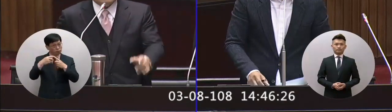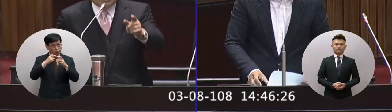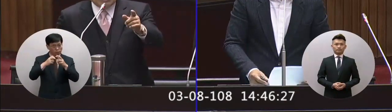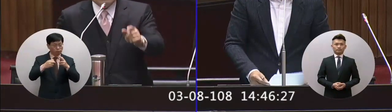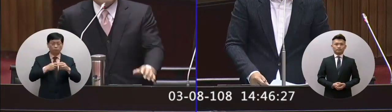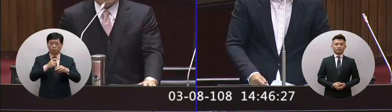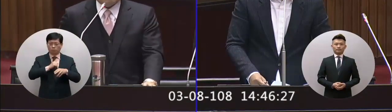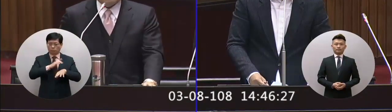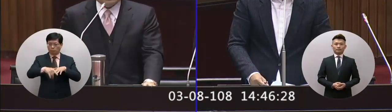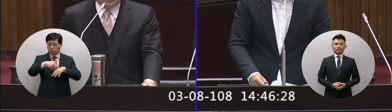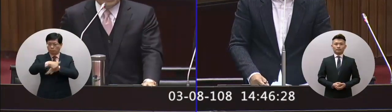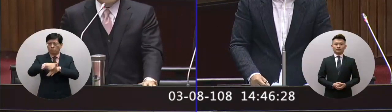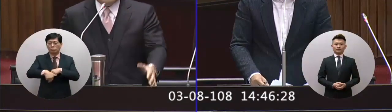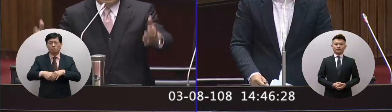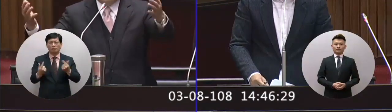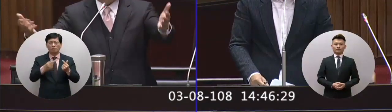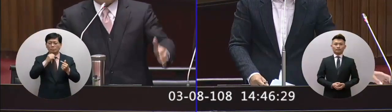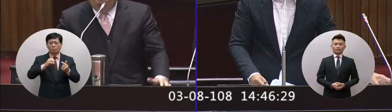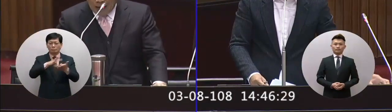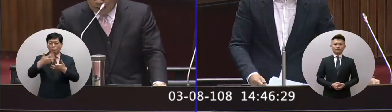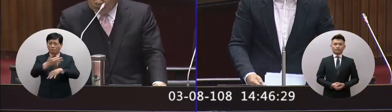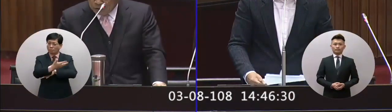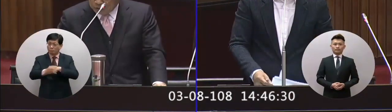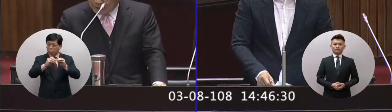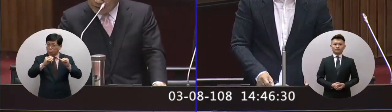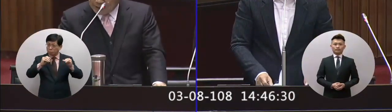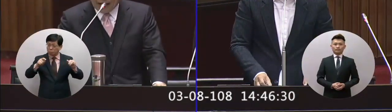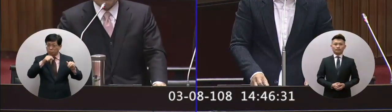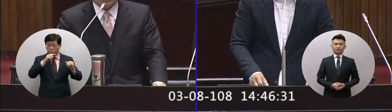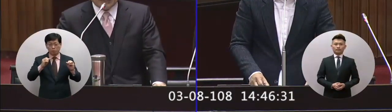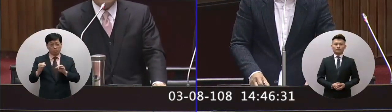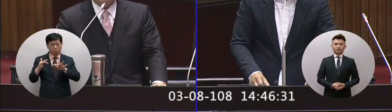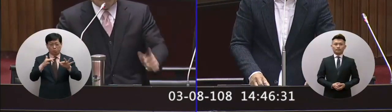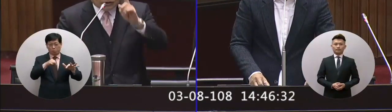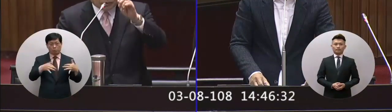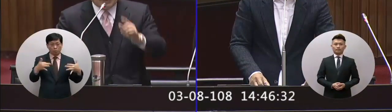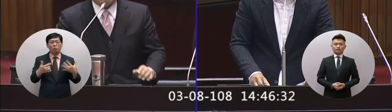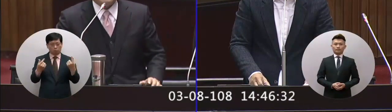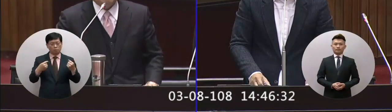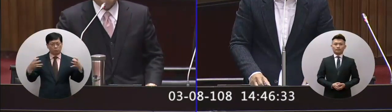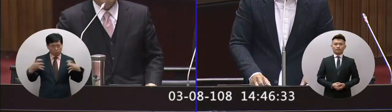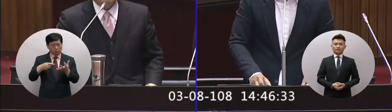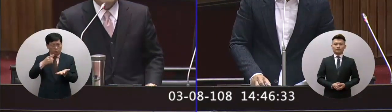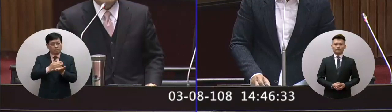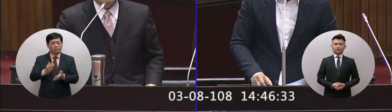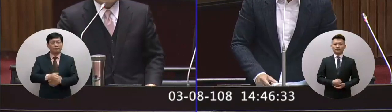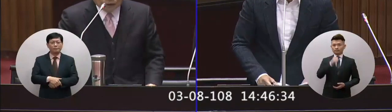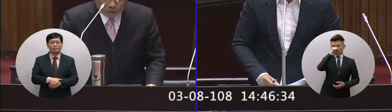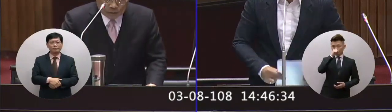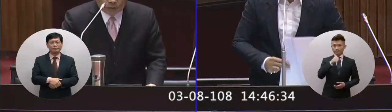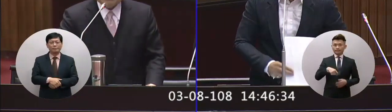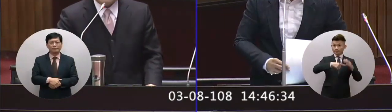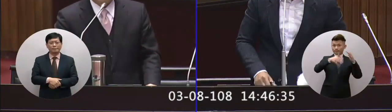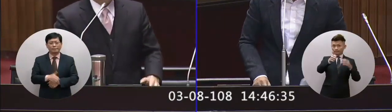另外另外你再說洛水那個山所參選的委員我們也做一次來關心好